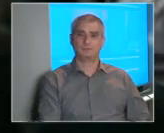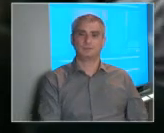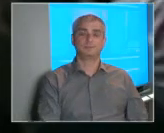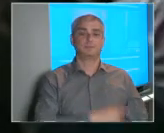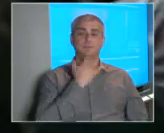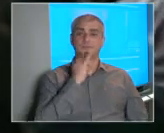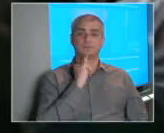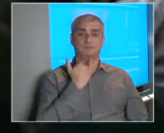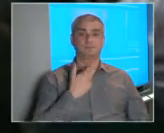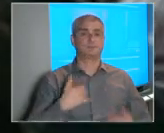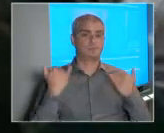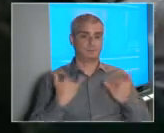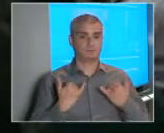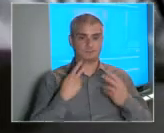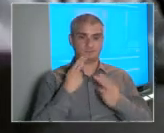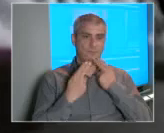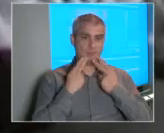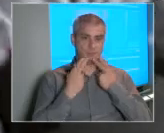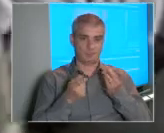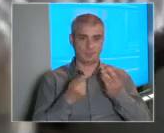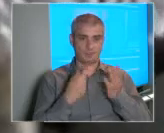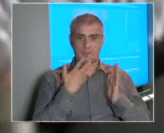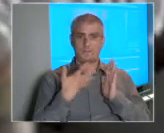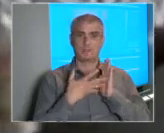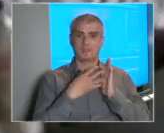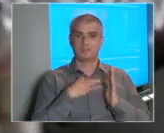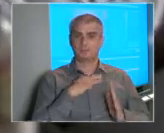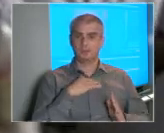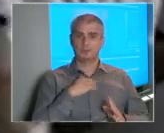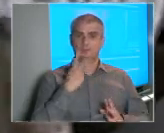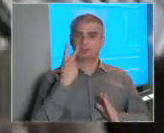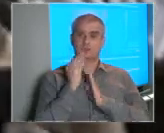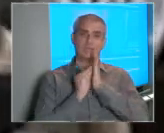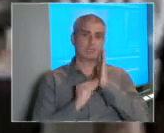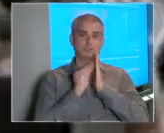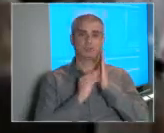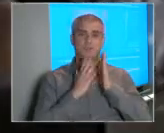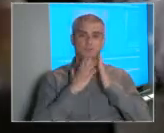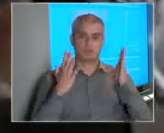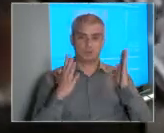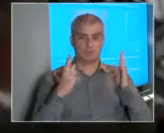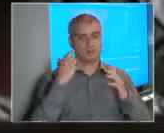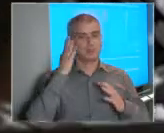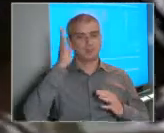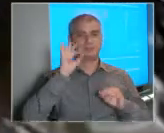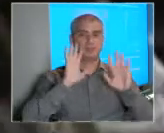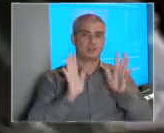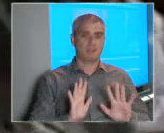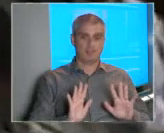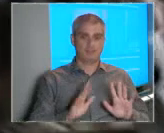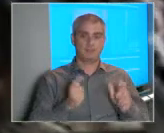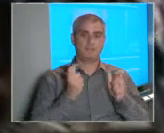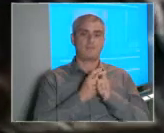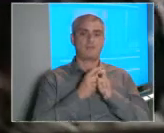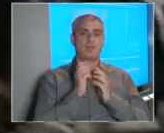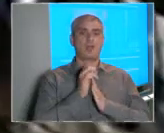כן, עכשיו לתוצאות המדגם שלנו. שתי הרשימות הגדולות, זו תחזית הטלוויזיה